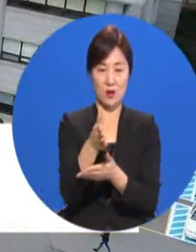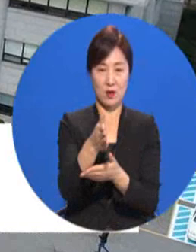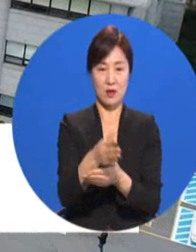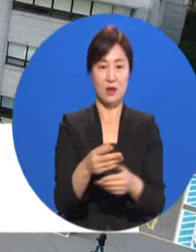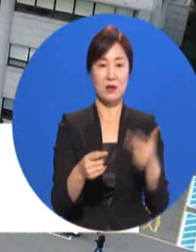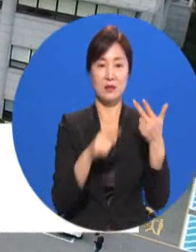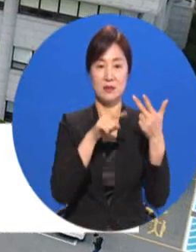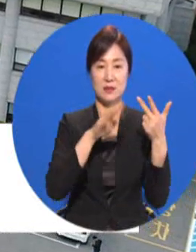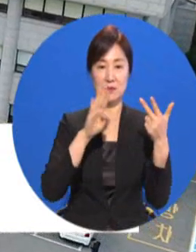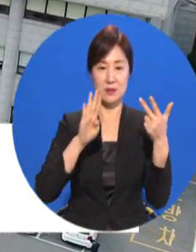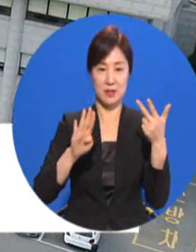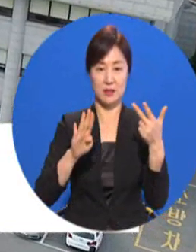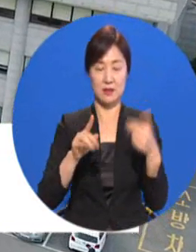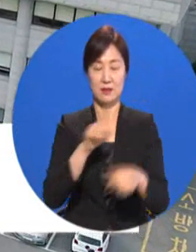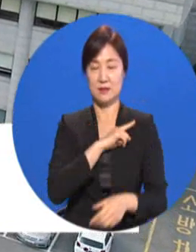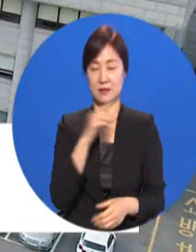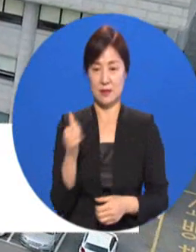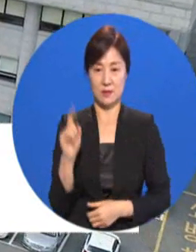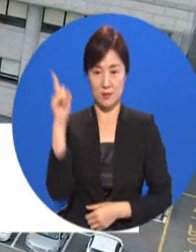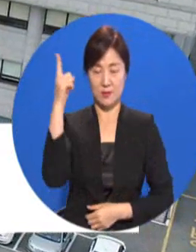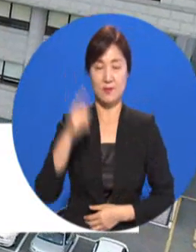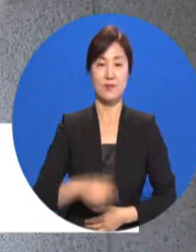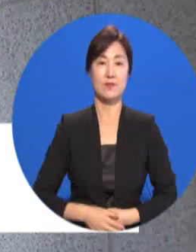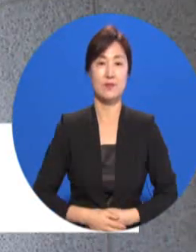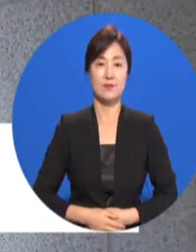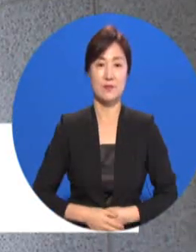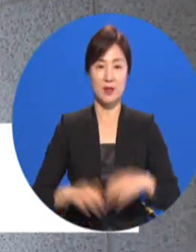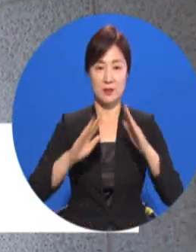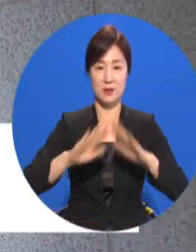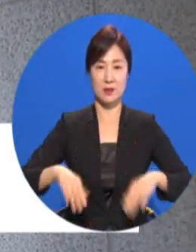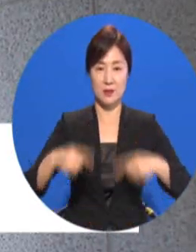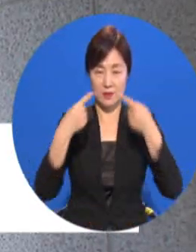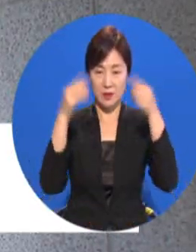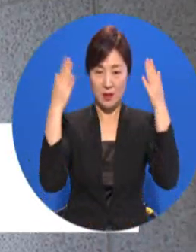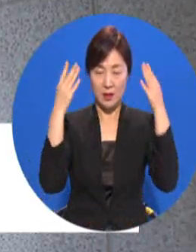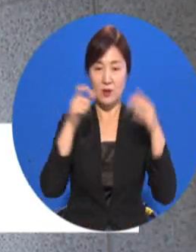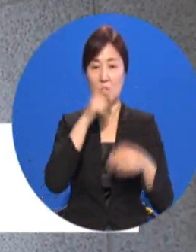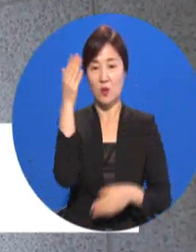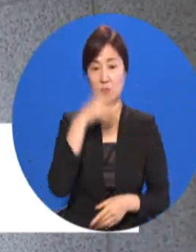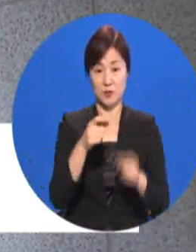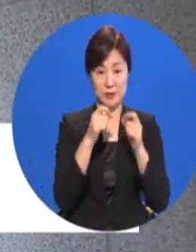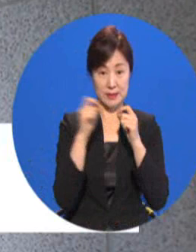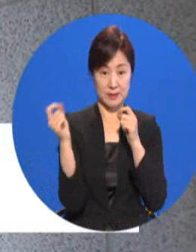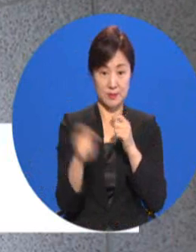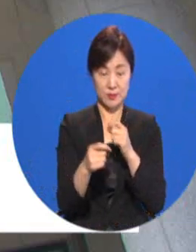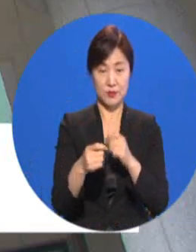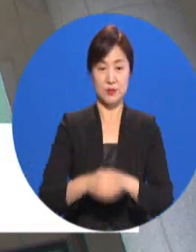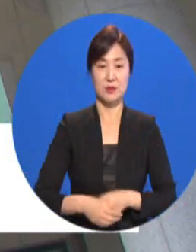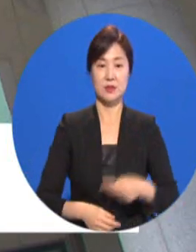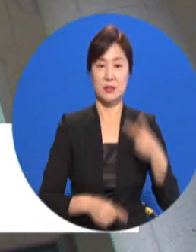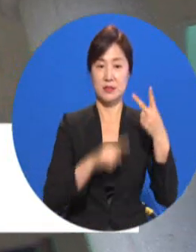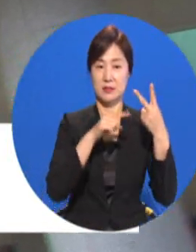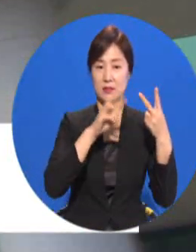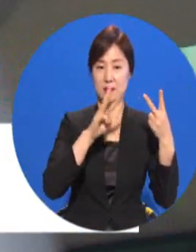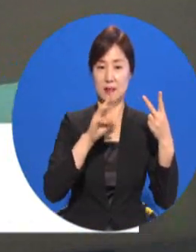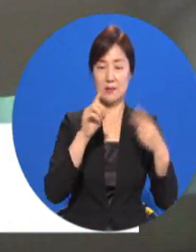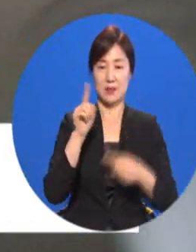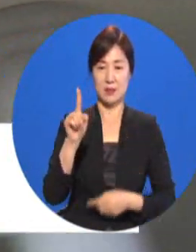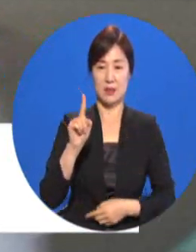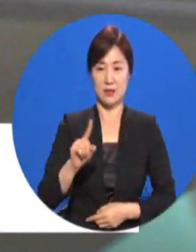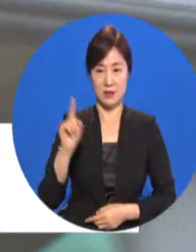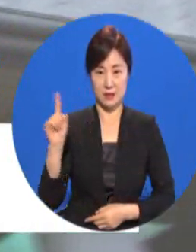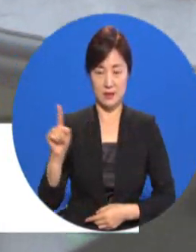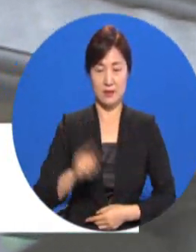1로 가장 높은 경쟁률을 보였습니다 전남대 여수 캠퍼스는 평균 2.3 일 대 일의 경쟁률을 나타냈고